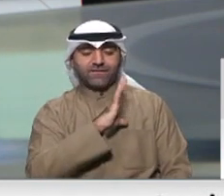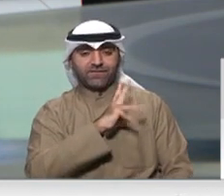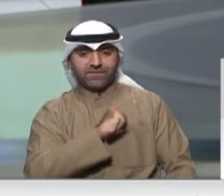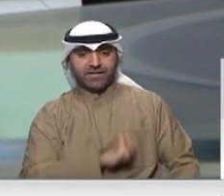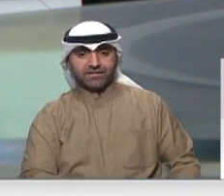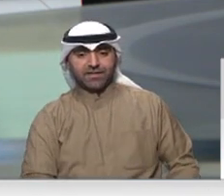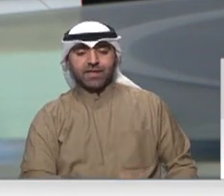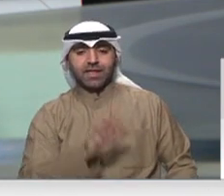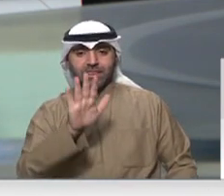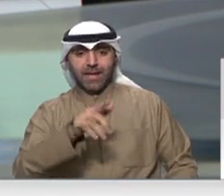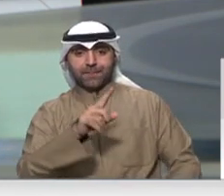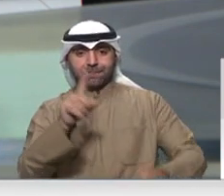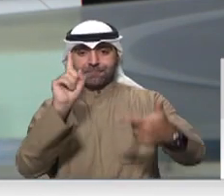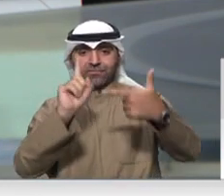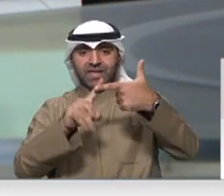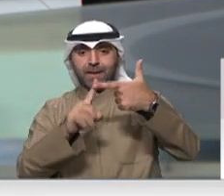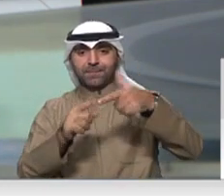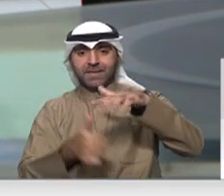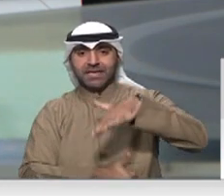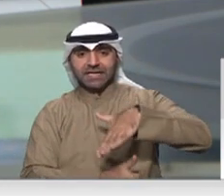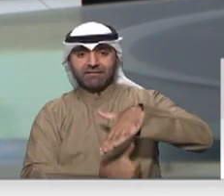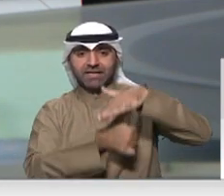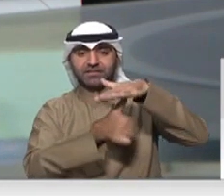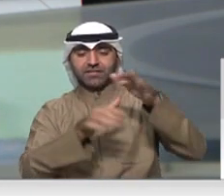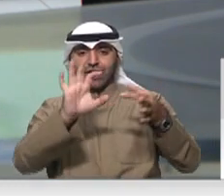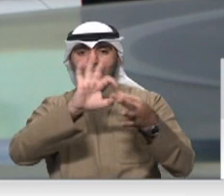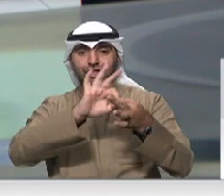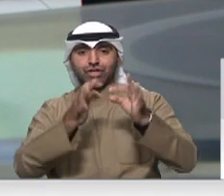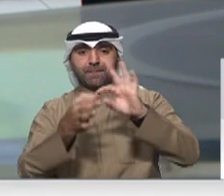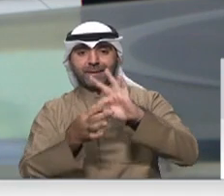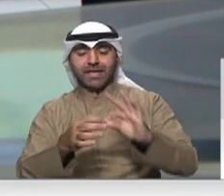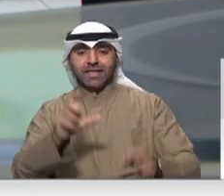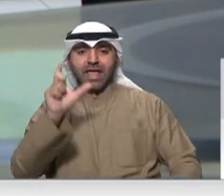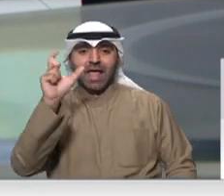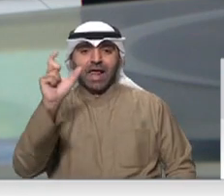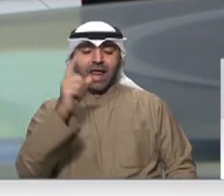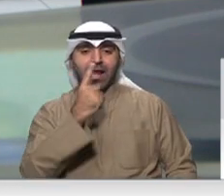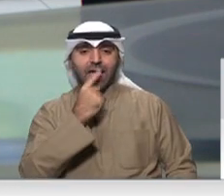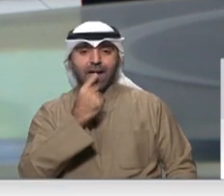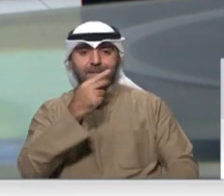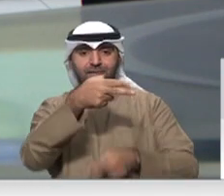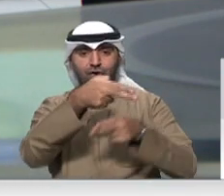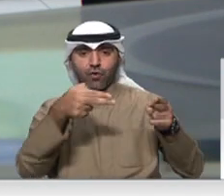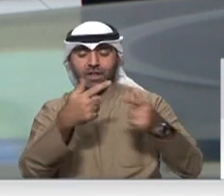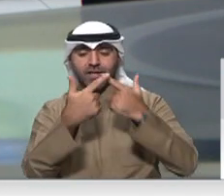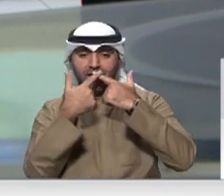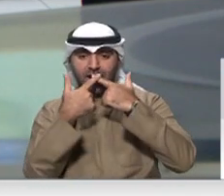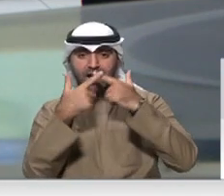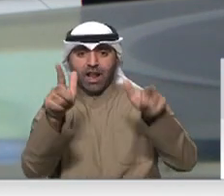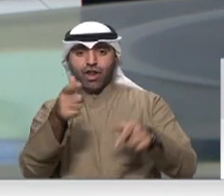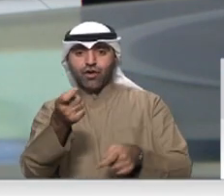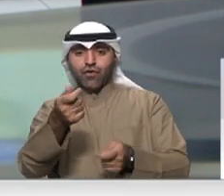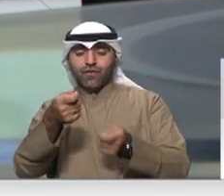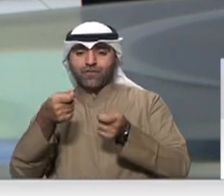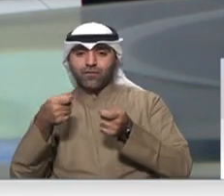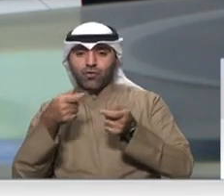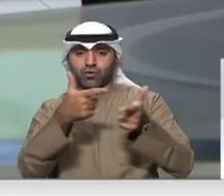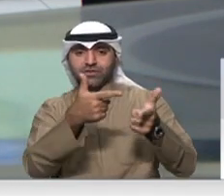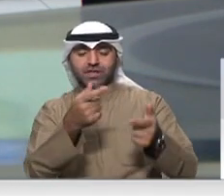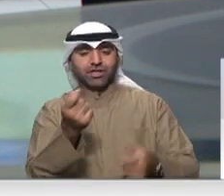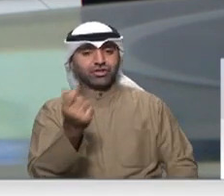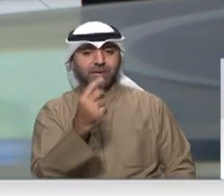الميداني سيقام داخل غزة بالقرب من مستشفى الأمل على مساحة 750 مترا